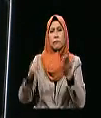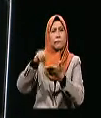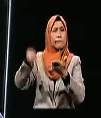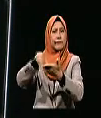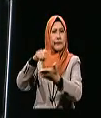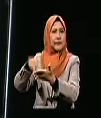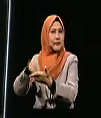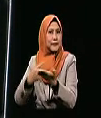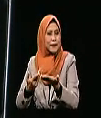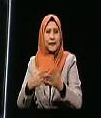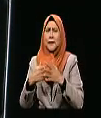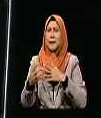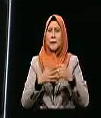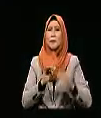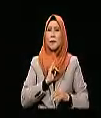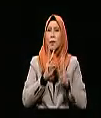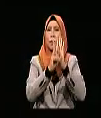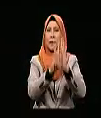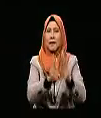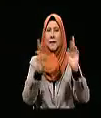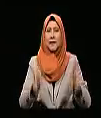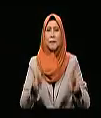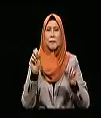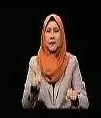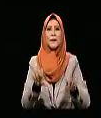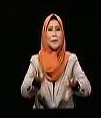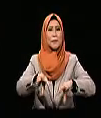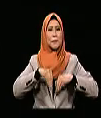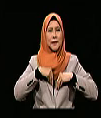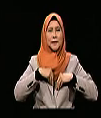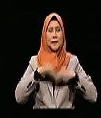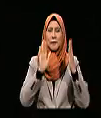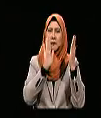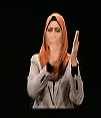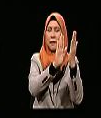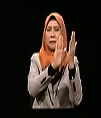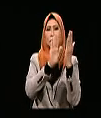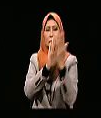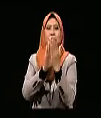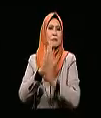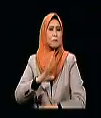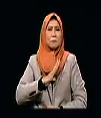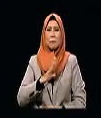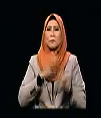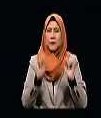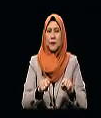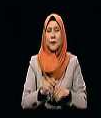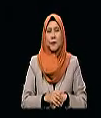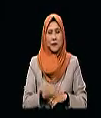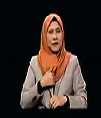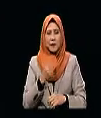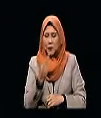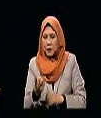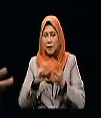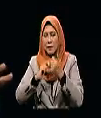rakyat, saya menerima hakikat bahawa saya harus berdepan buat perkara ini dan berdepan. Walau masalah, saya tak boleh lihat masalah